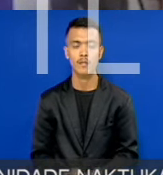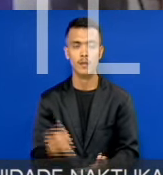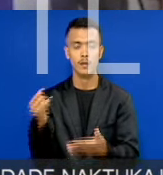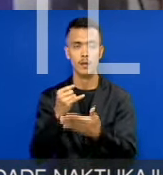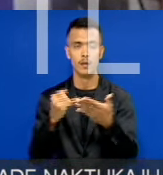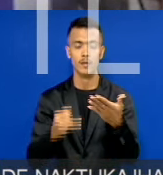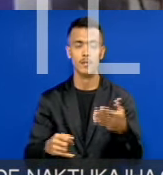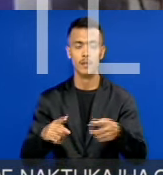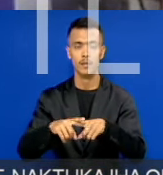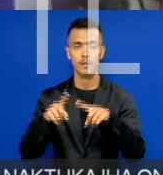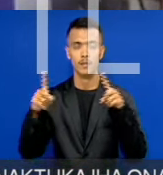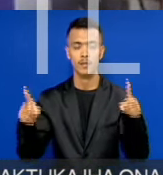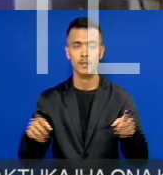mas